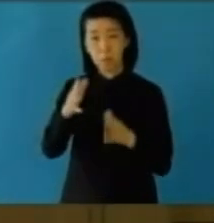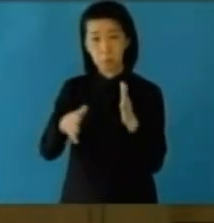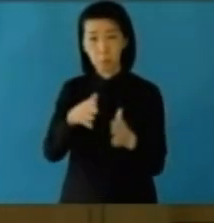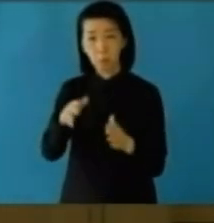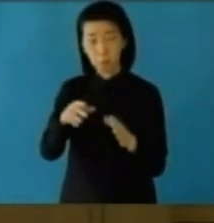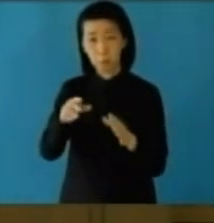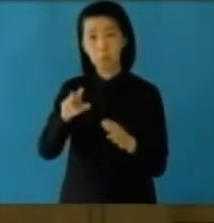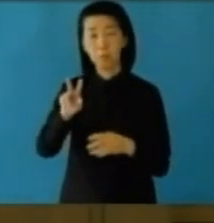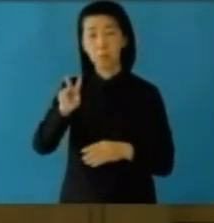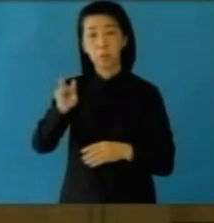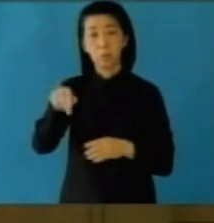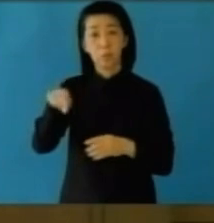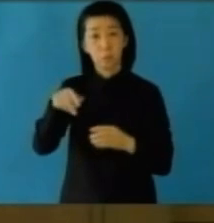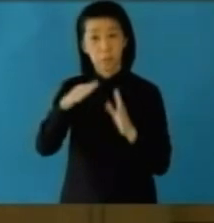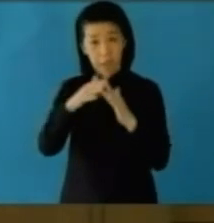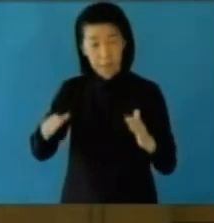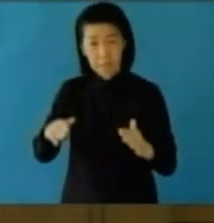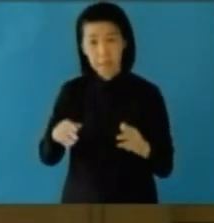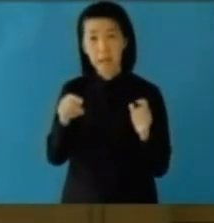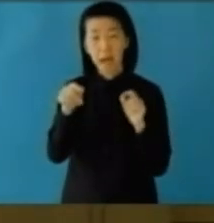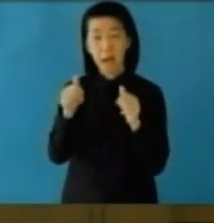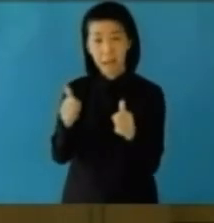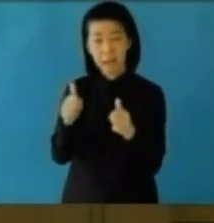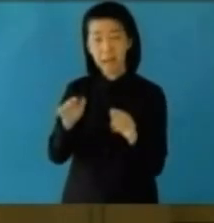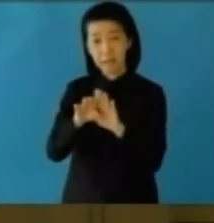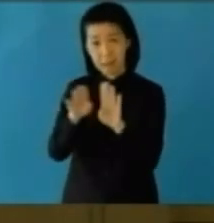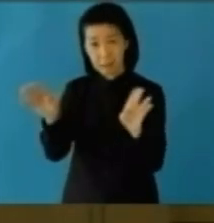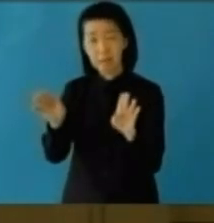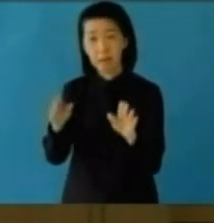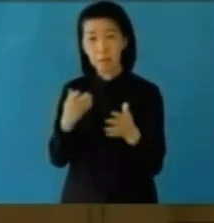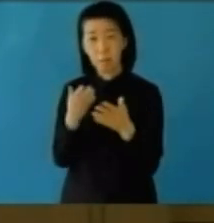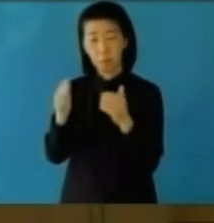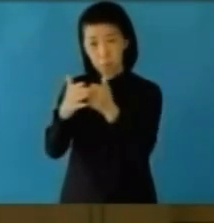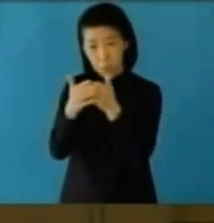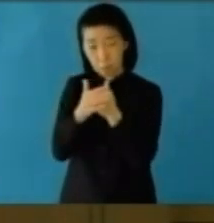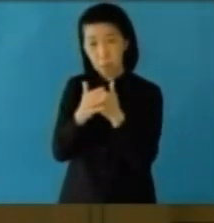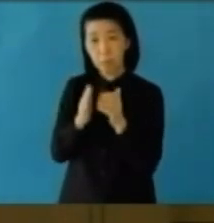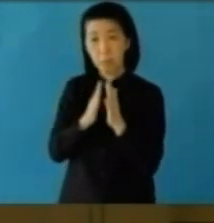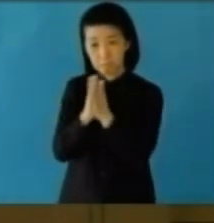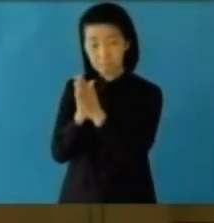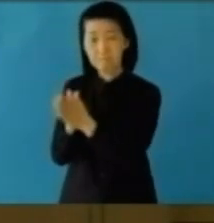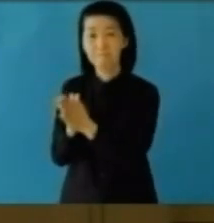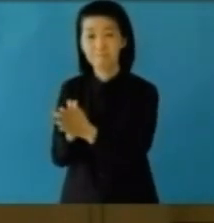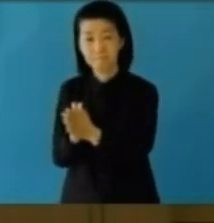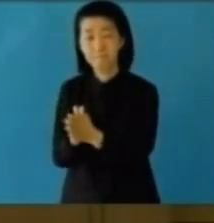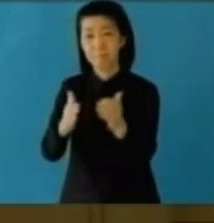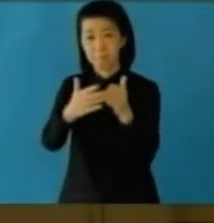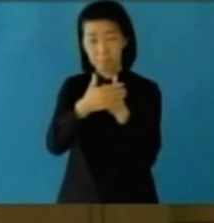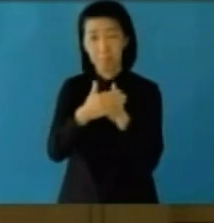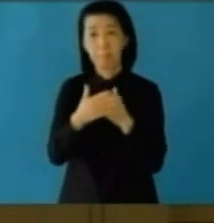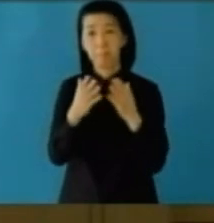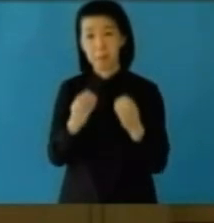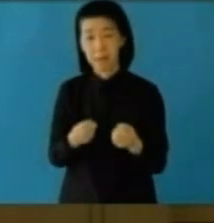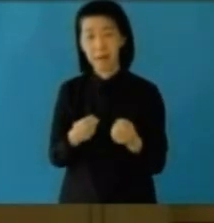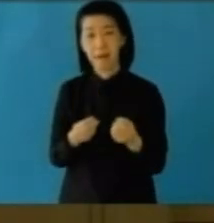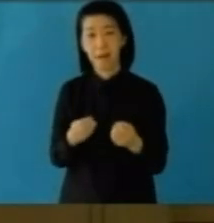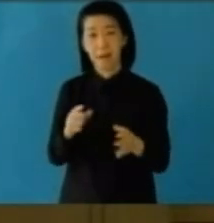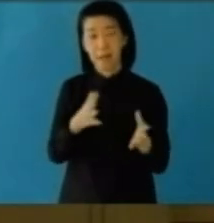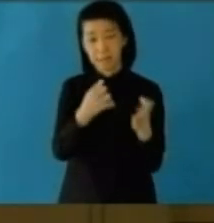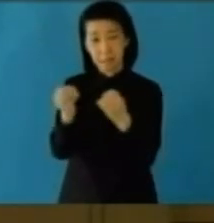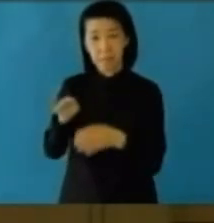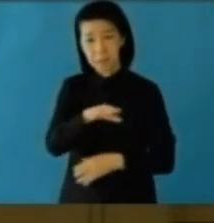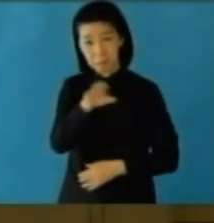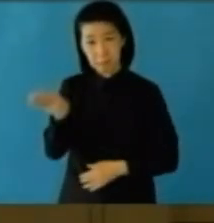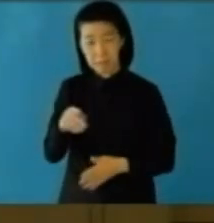会に早期開催の協力要請をされるなど多大なご支援をいただきました。多くの方々のご尽力